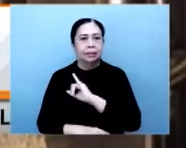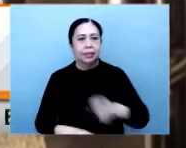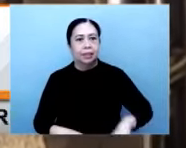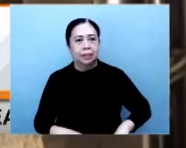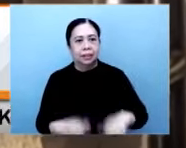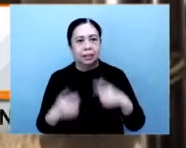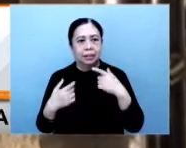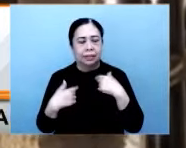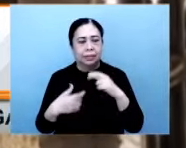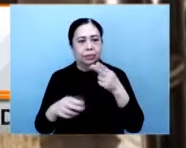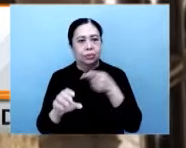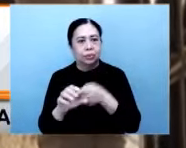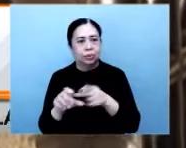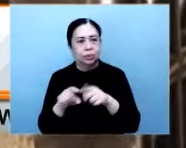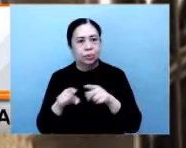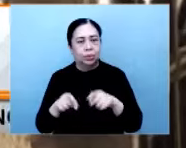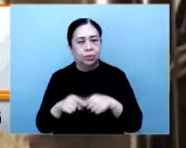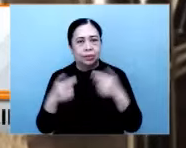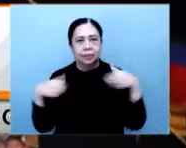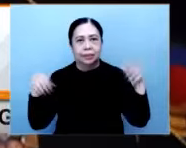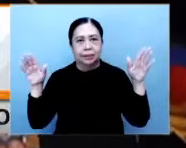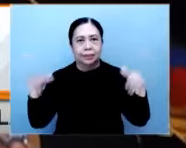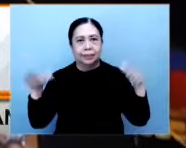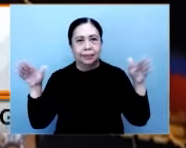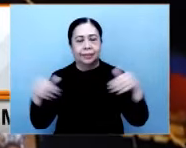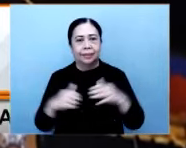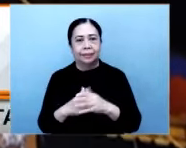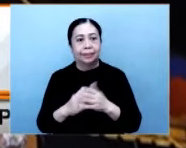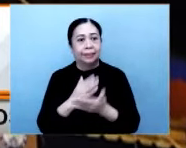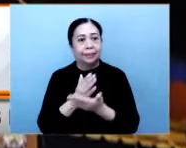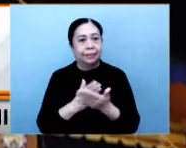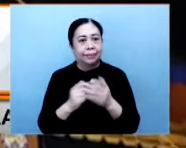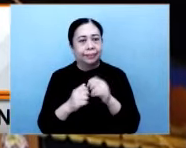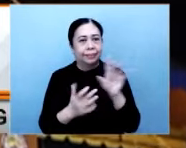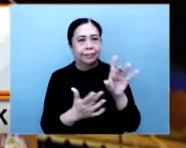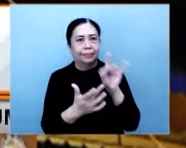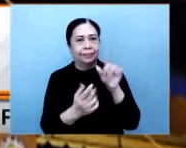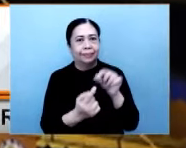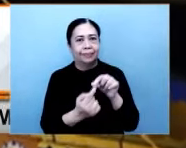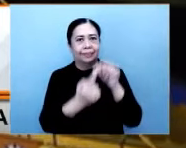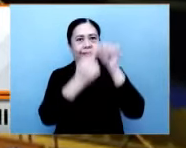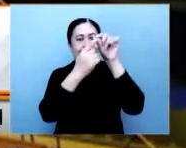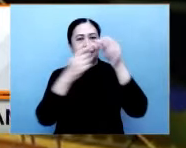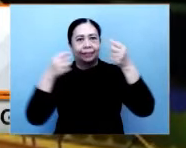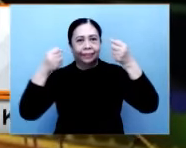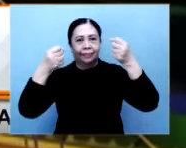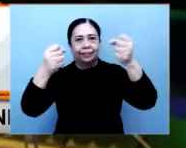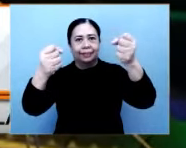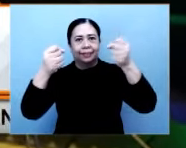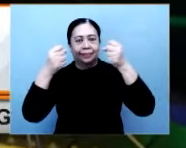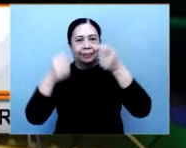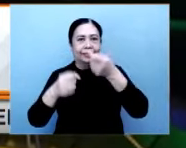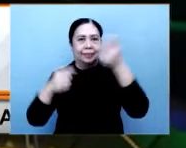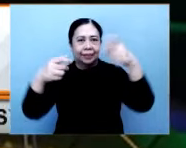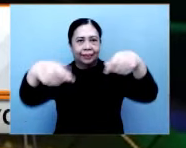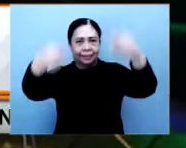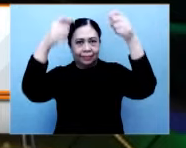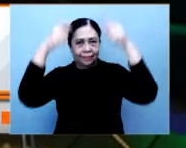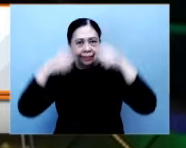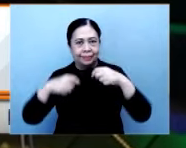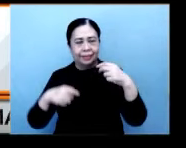bata na gumanap bilang mga anghel. Isa sa kanila ang napiling isabit sa duyan para magtanggal ng belo ng Birheng